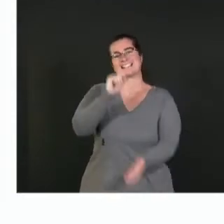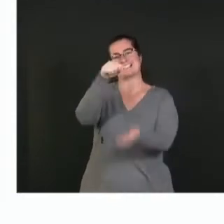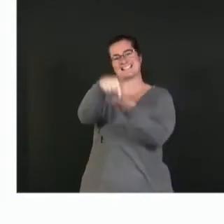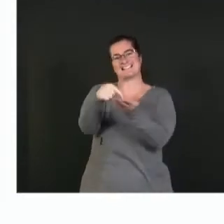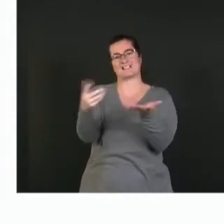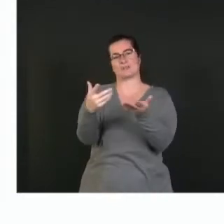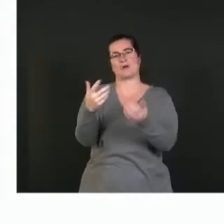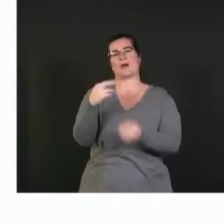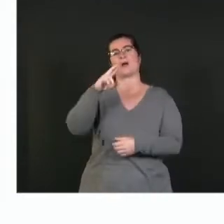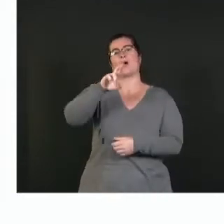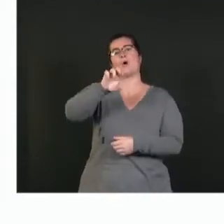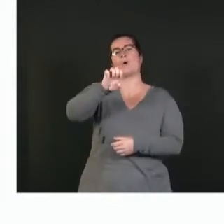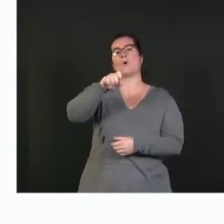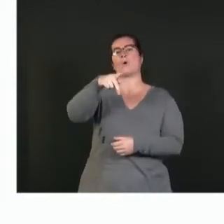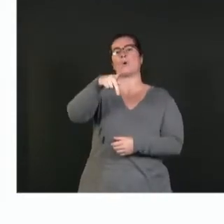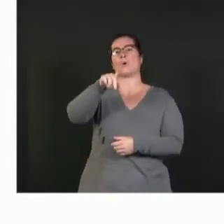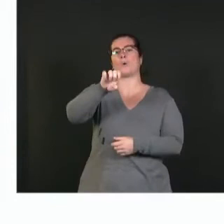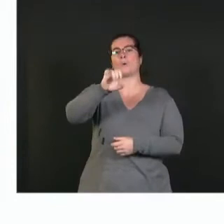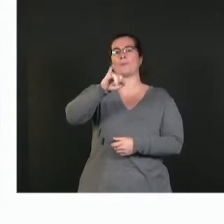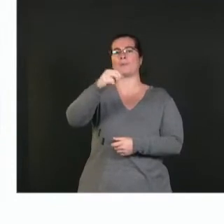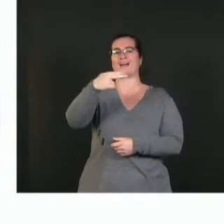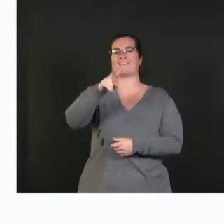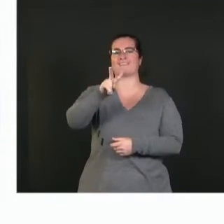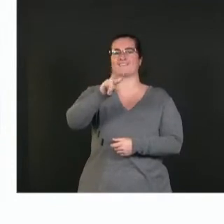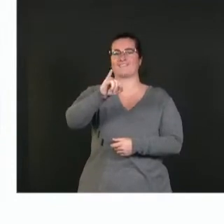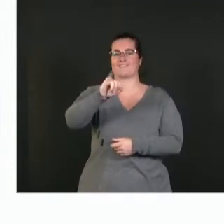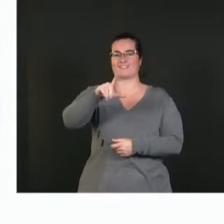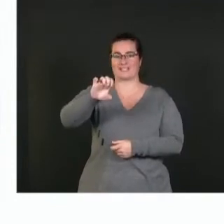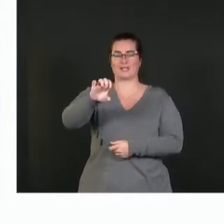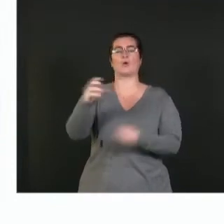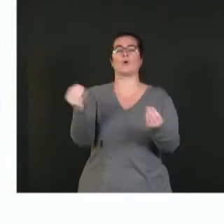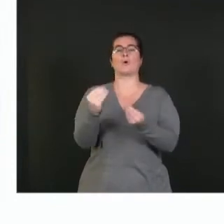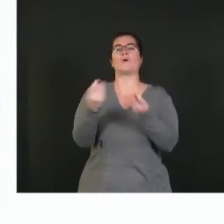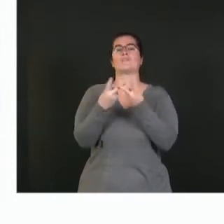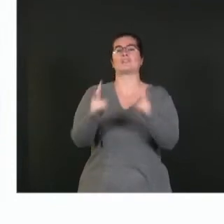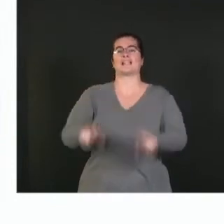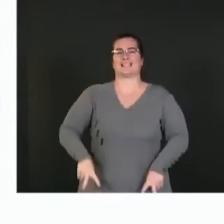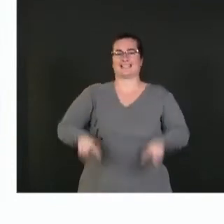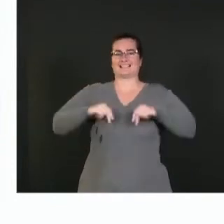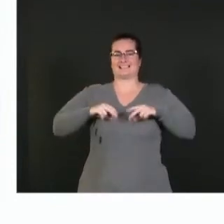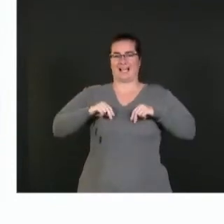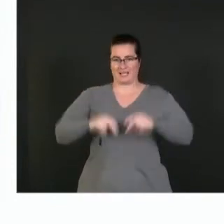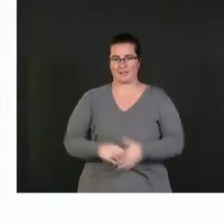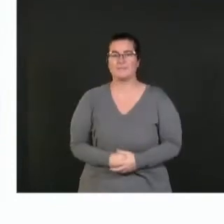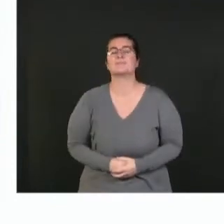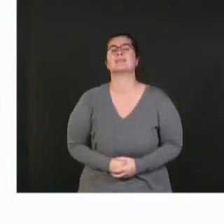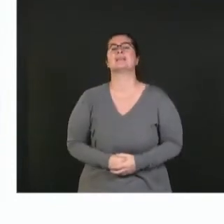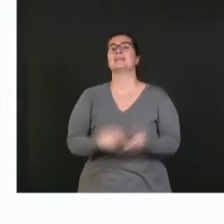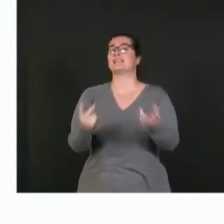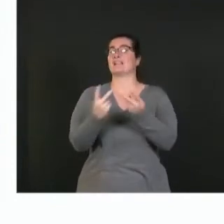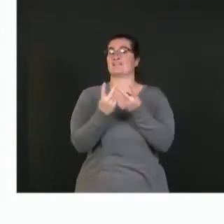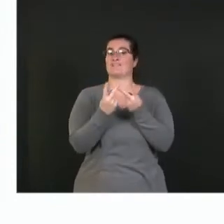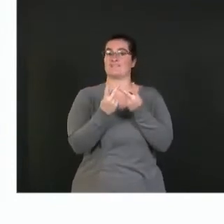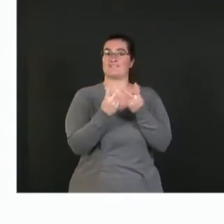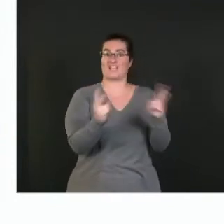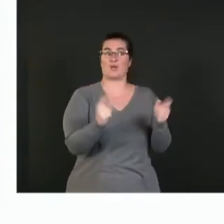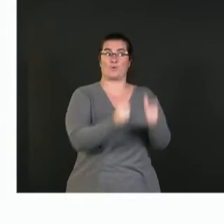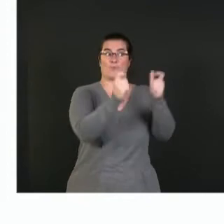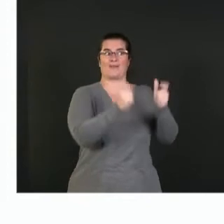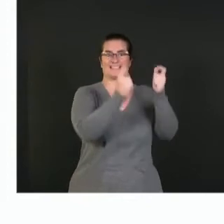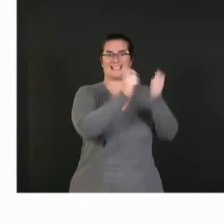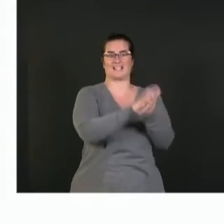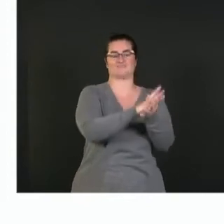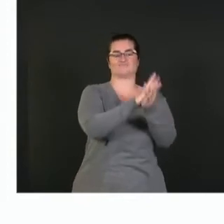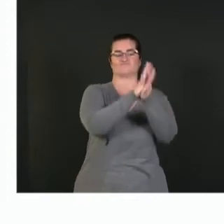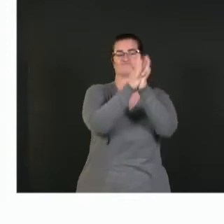Repinville, qui est à Darnétal, et qui est typiquement un exemple de site qui a été déclassé d'une zone urbanisée à naturelle et qui est